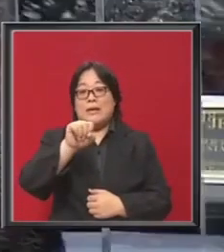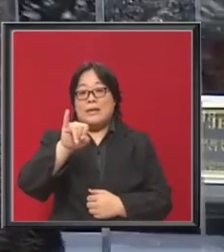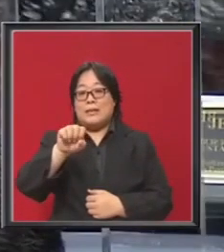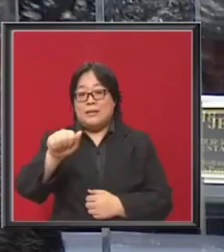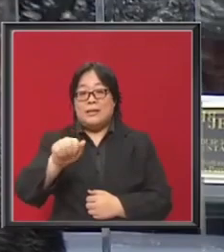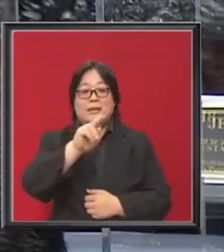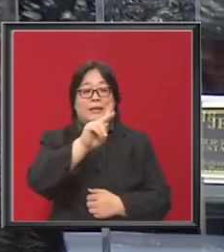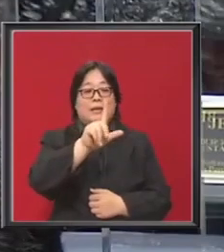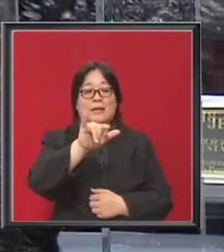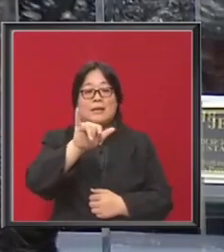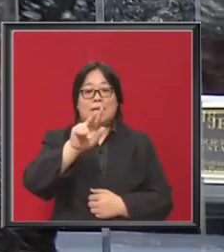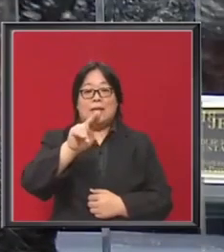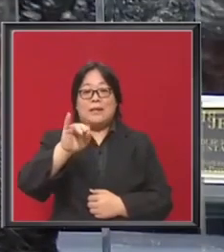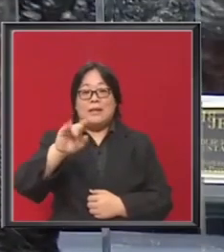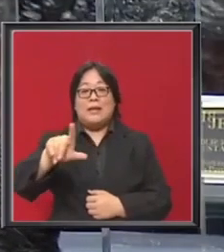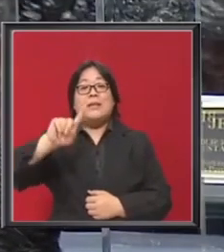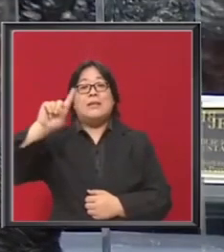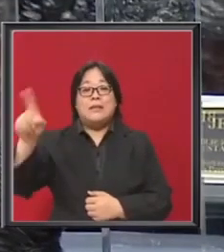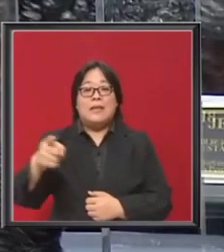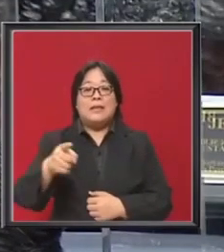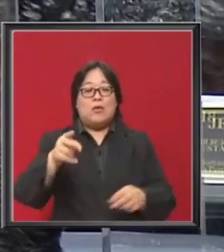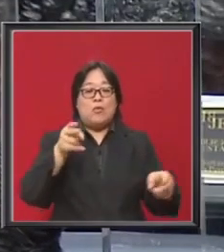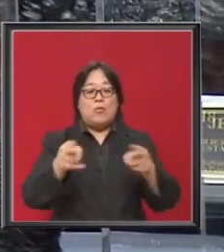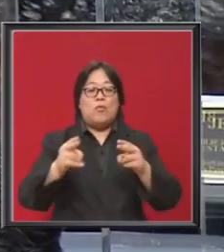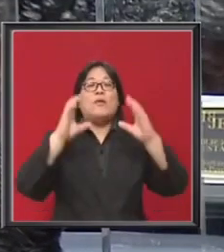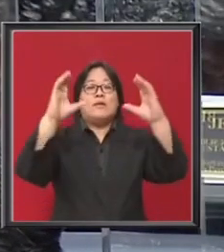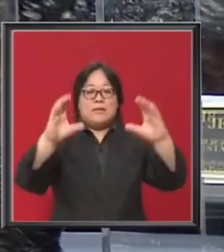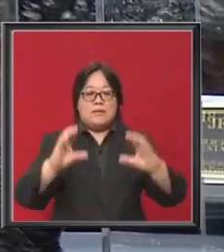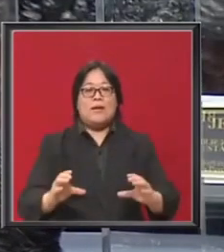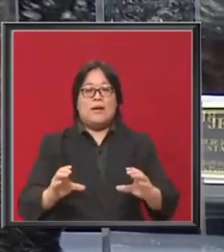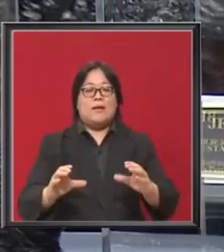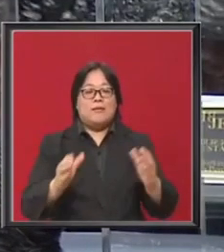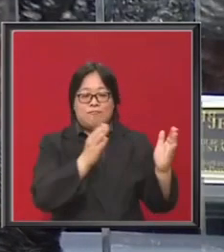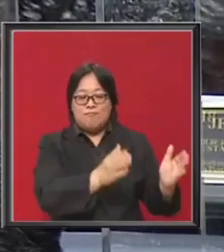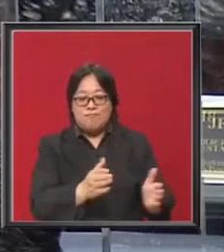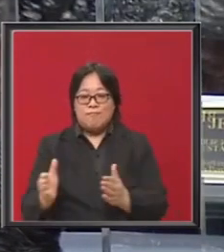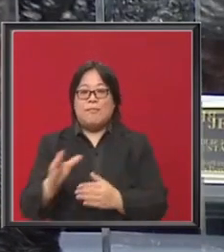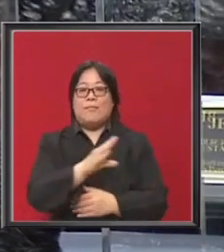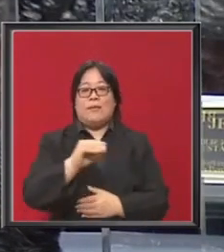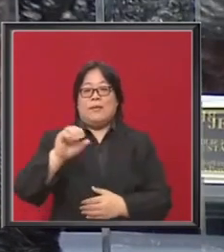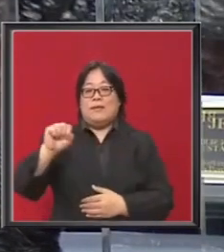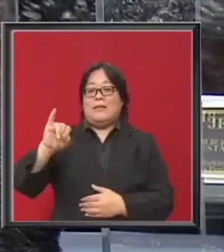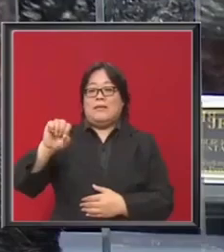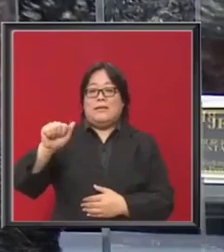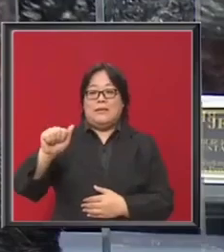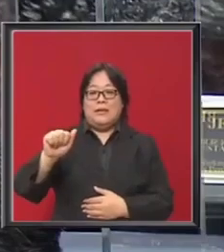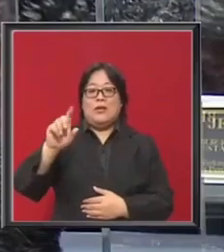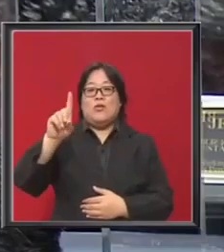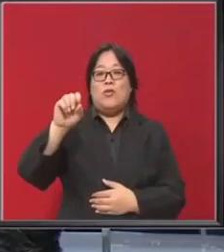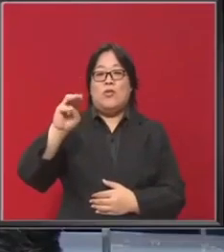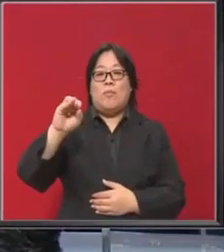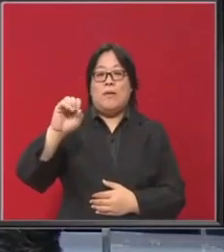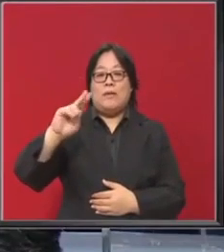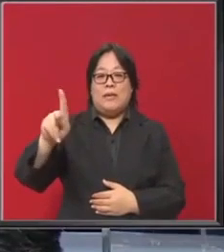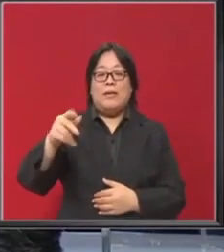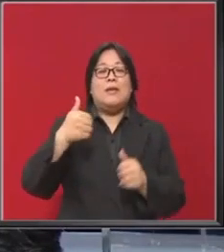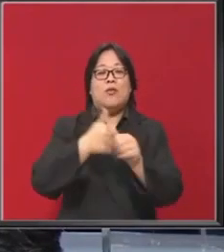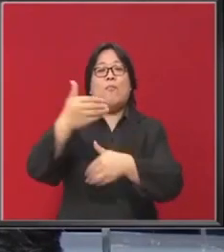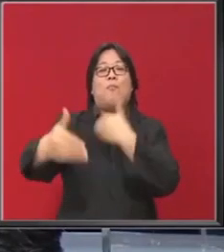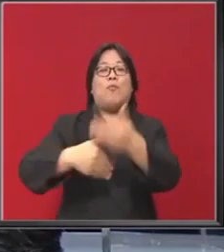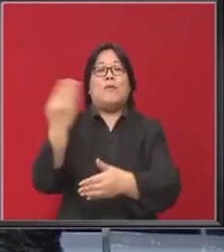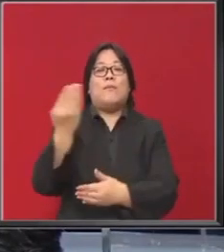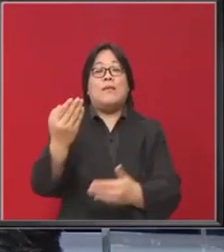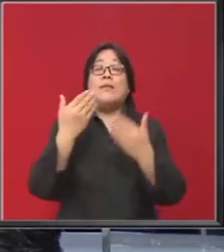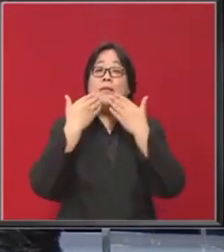size clinical Saharjo diurus dengan cabeyan yang teratur manakah d'shisha domestik Oke diurus Bagaimana posisi